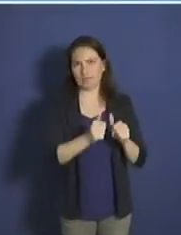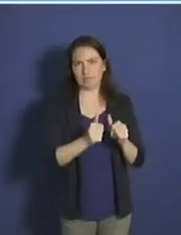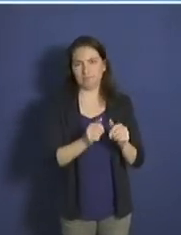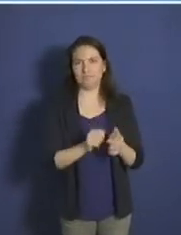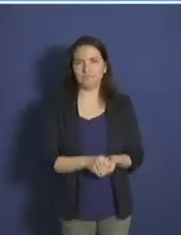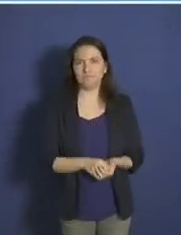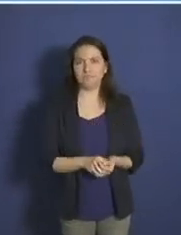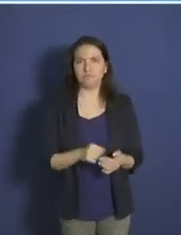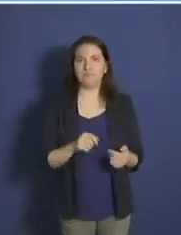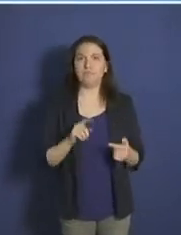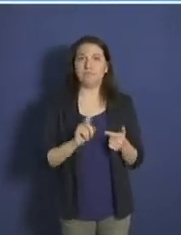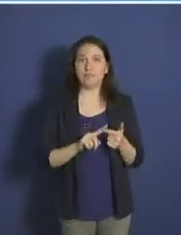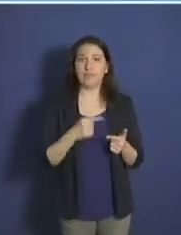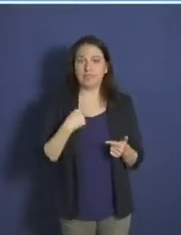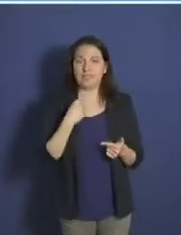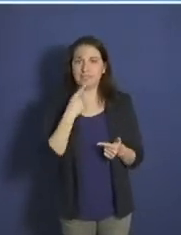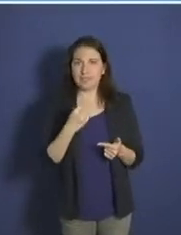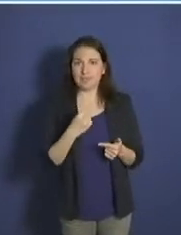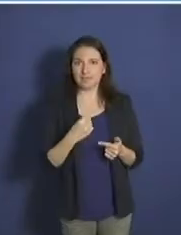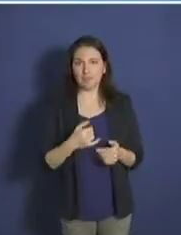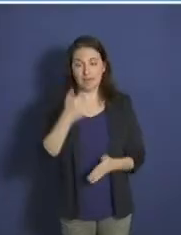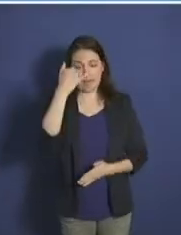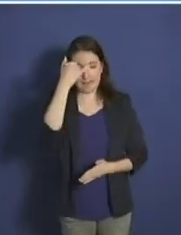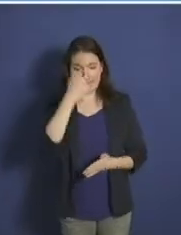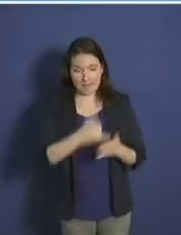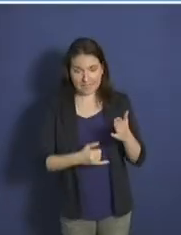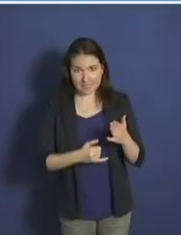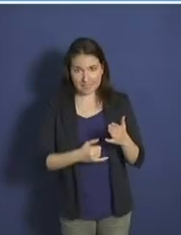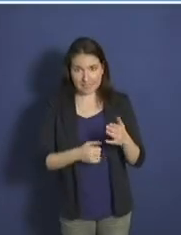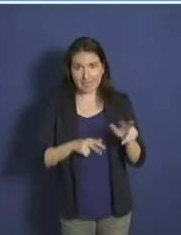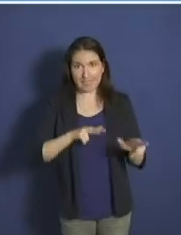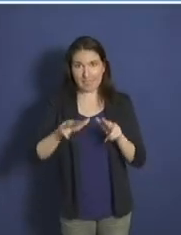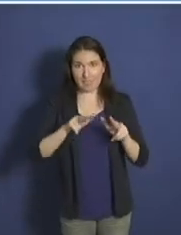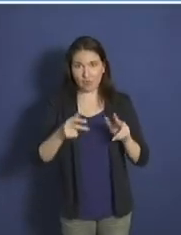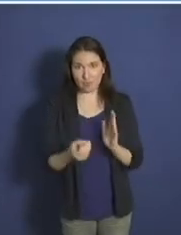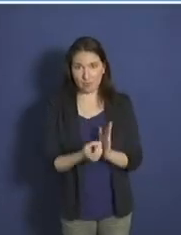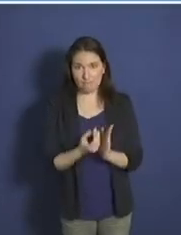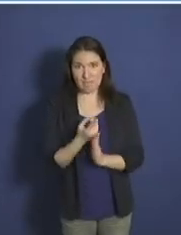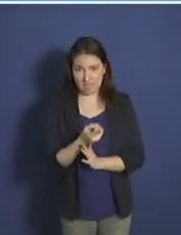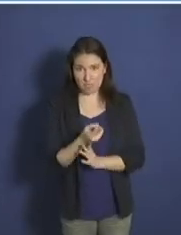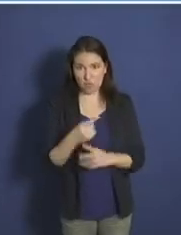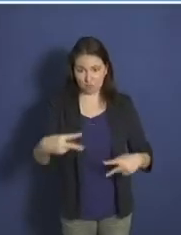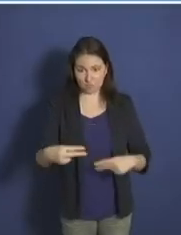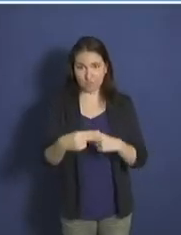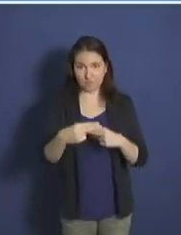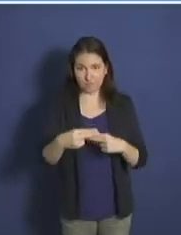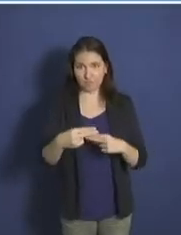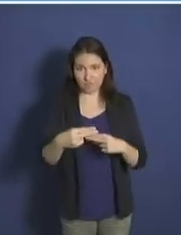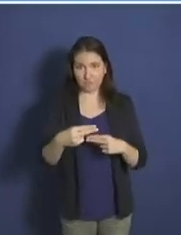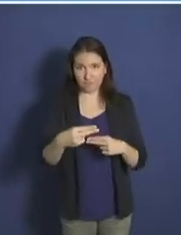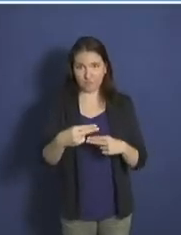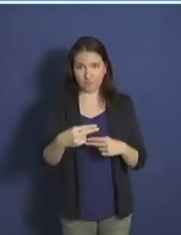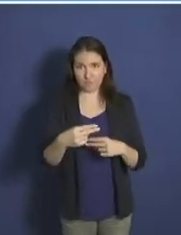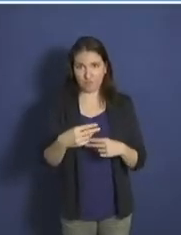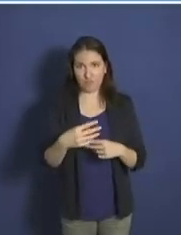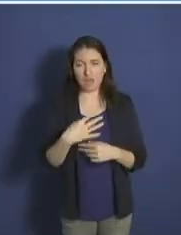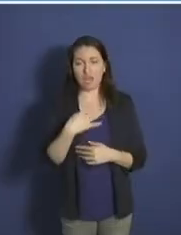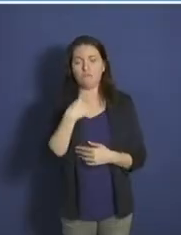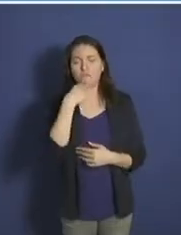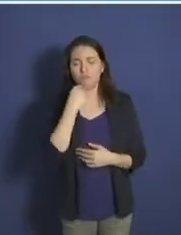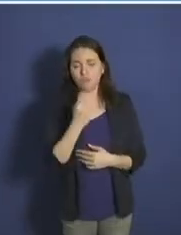voraussichtlich im Blick auf die letzte Regierungsbildung. Ich wünsche mir aber, dass die nächste Regierungsbildung super schnell vonstatten